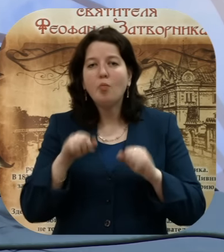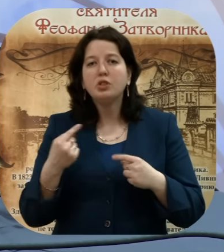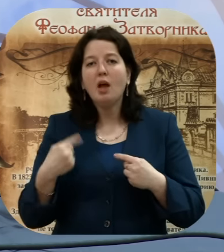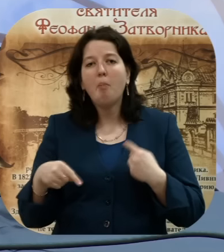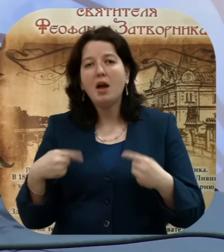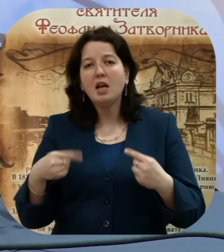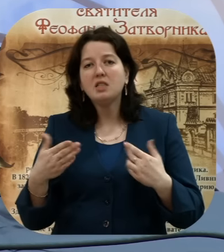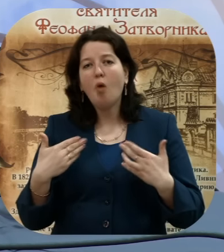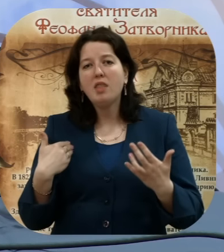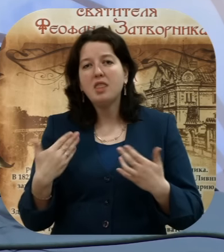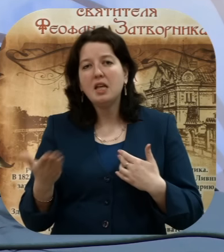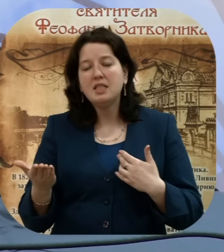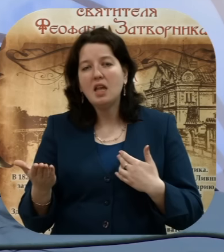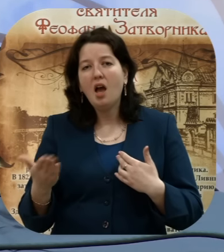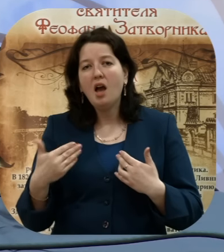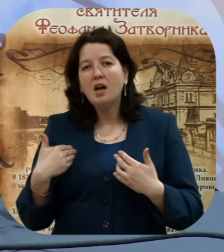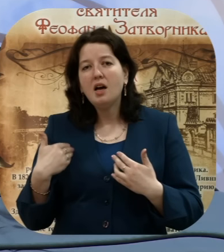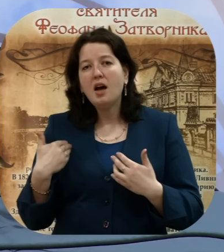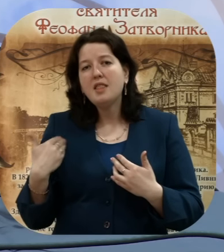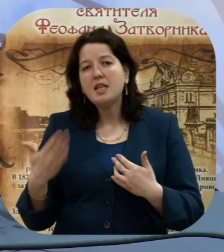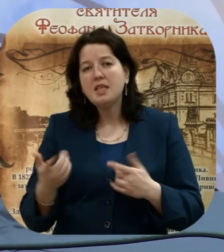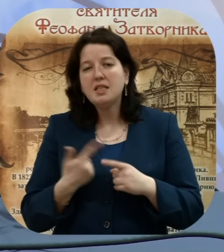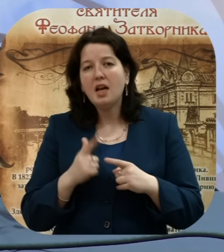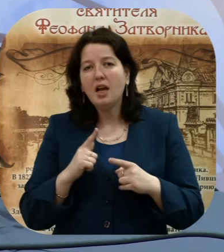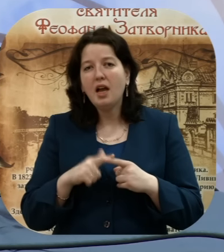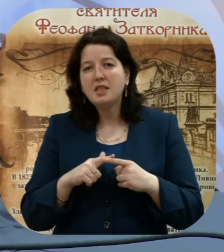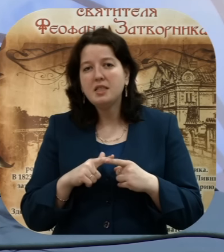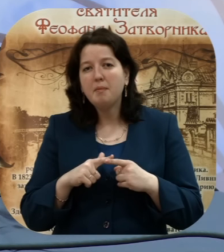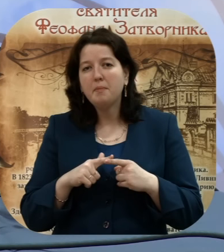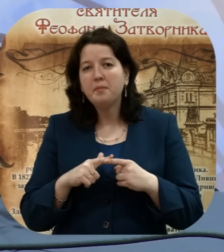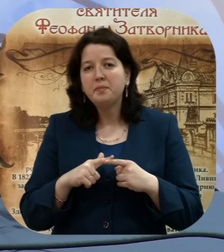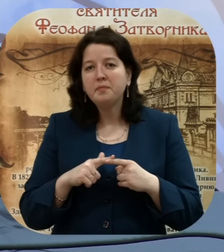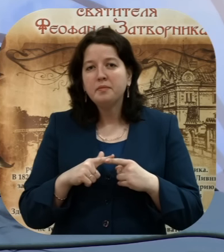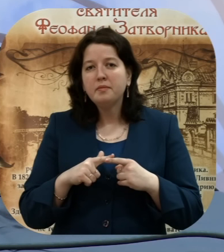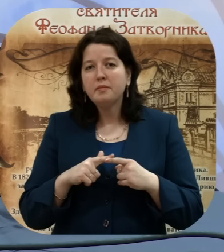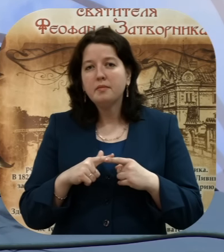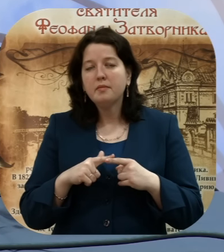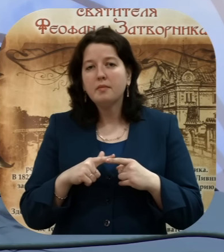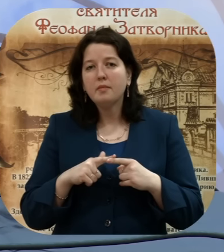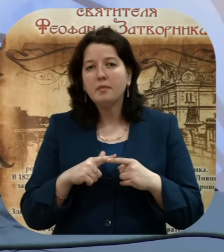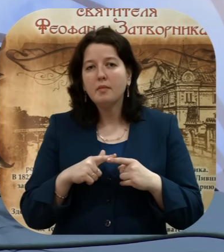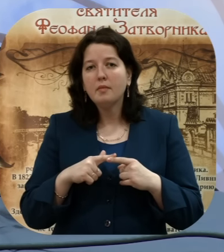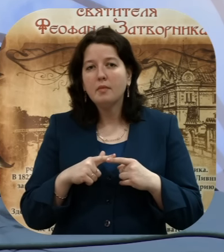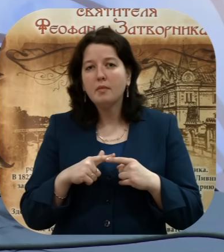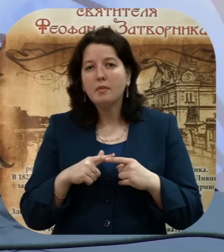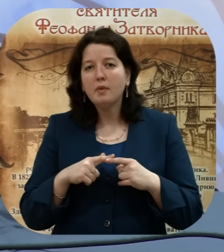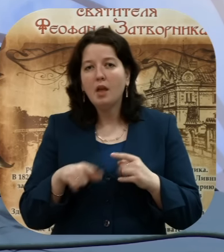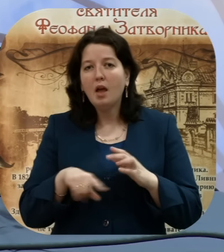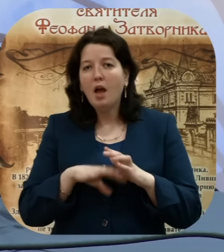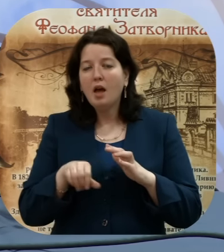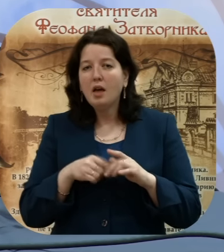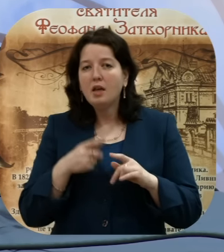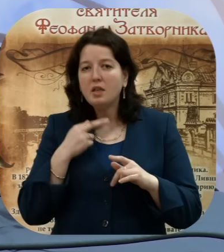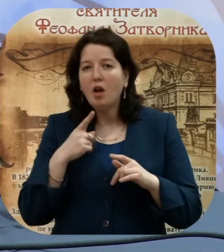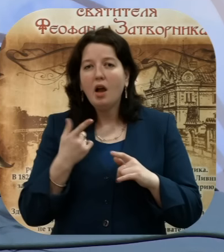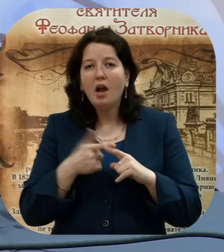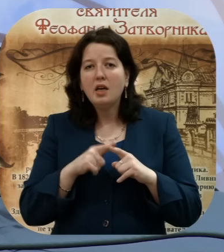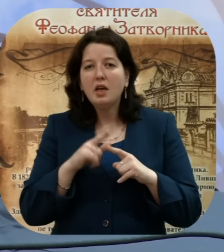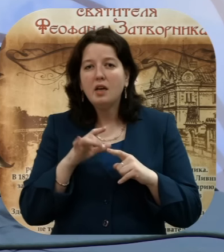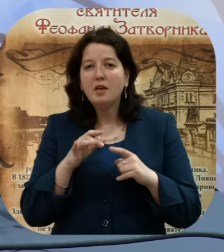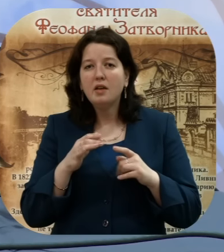к тем, я бы сказал, искушениям, которые возникают на этой работе. По-разному. Надо